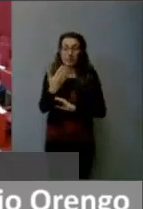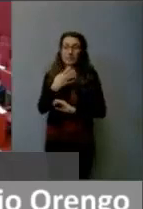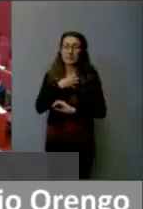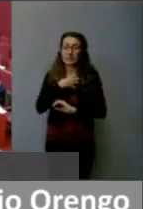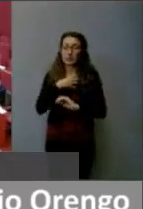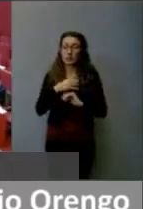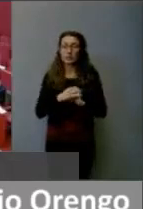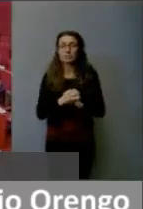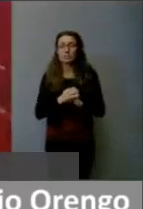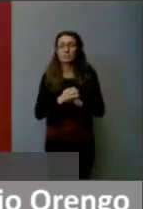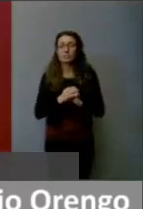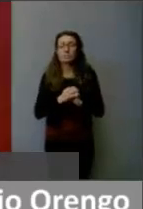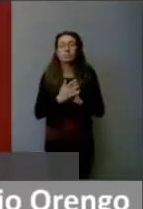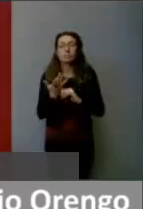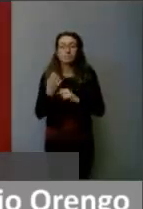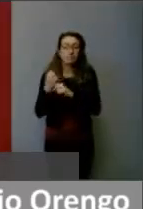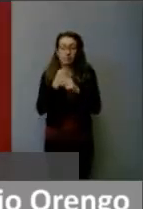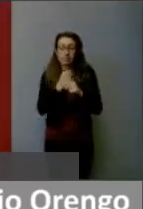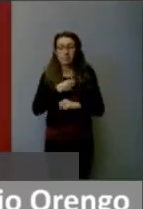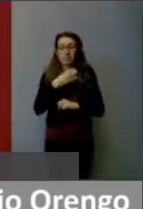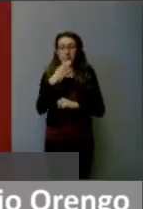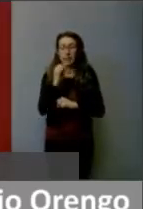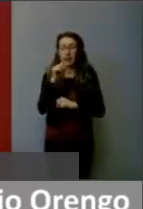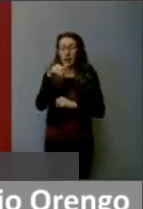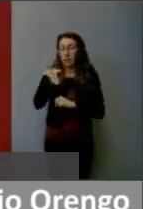Prego assessore Campora.